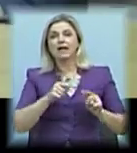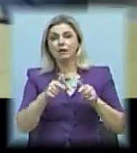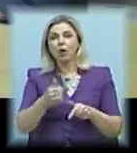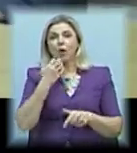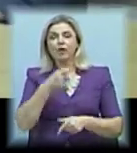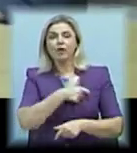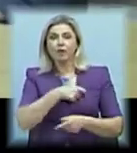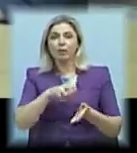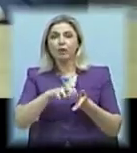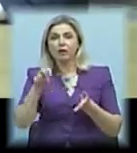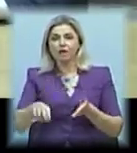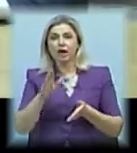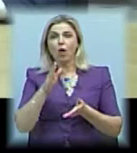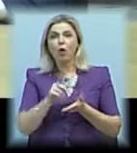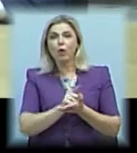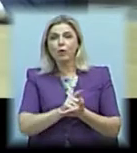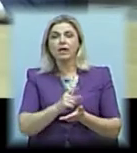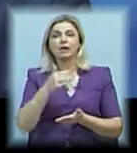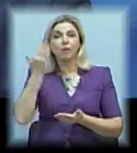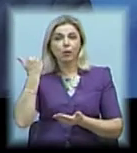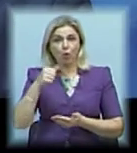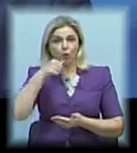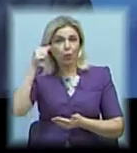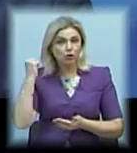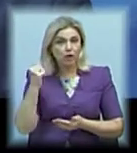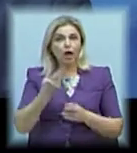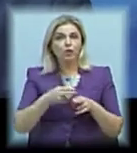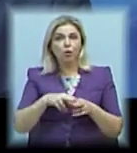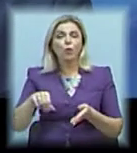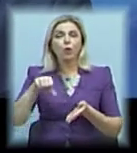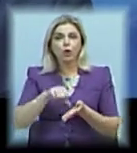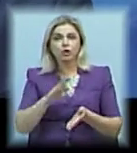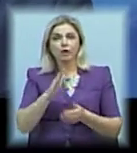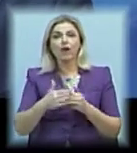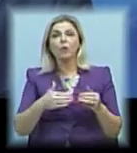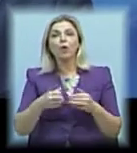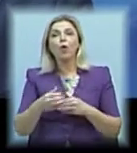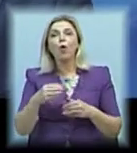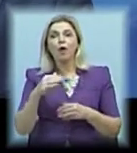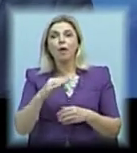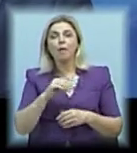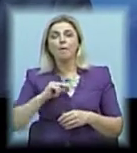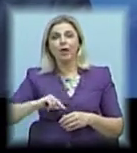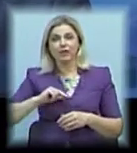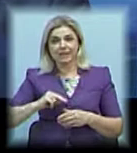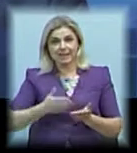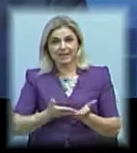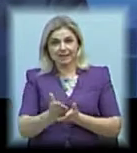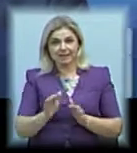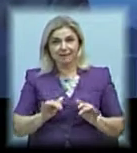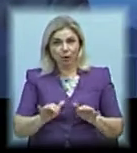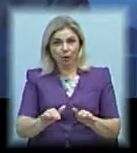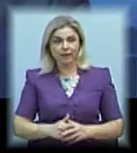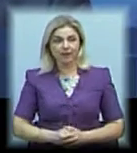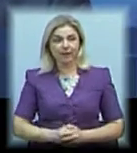відсторонили його від посади восени минулого року. Тому бере участь у профорієнтаційному заході. Я знаю їх роботу не,